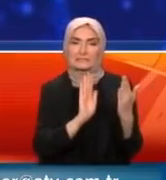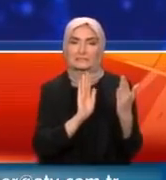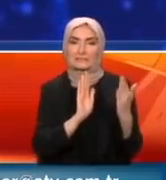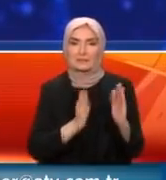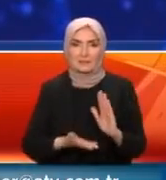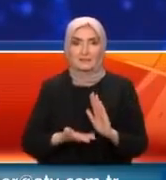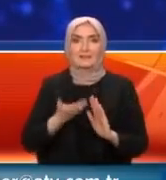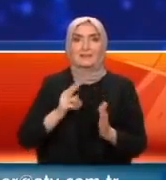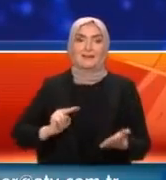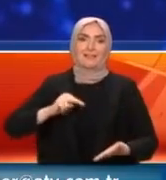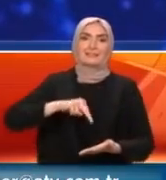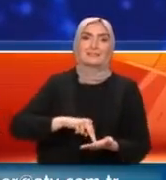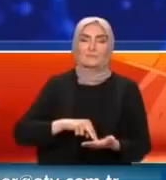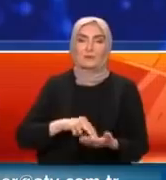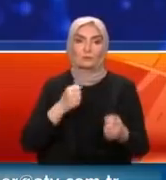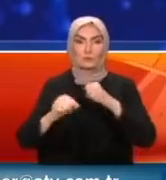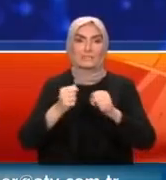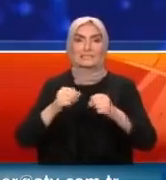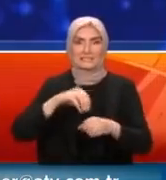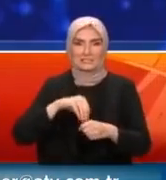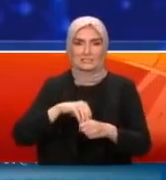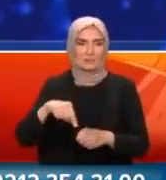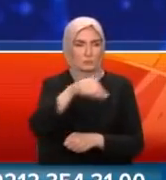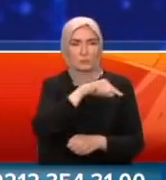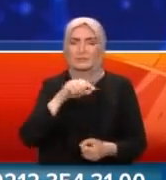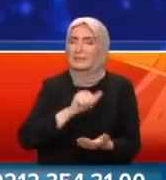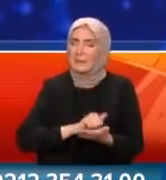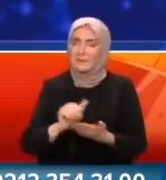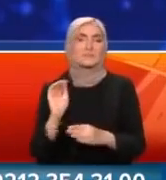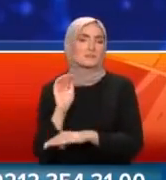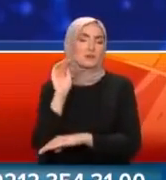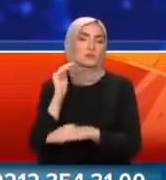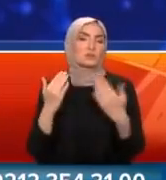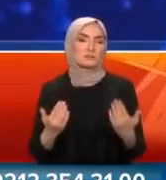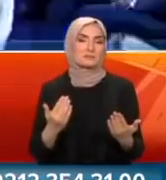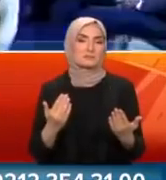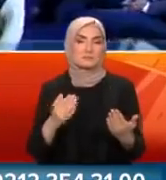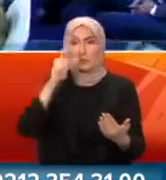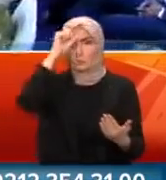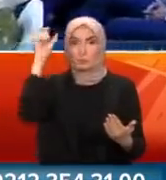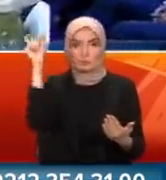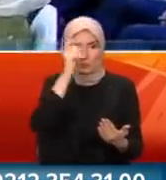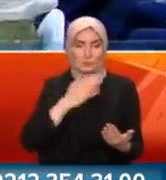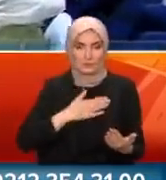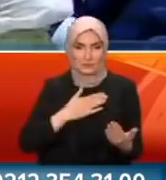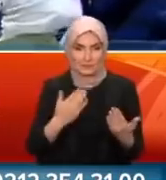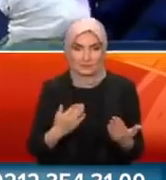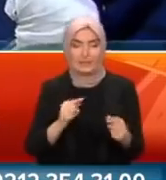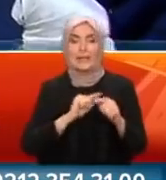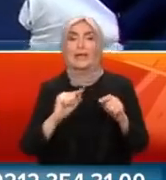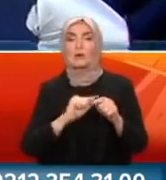Bunların hepsi ha fazlasıyla yaşanmıştır bu ülke mizin özellikle